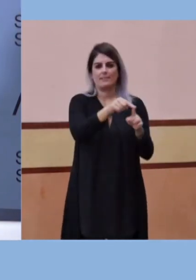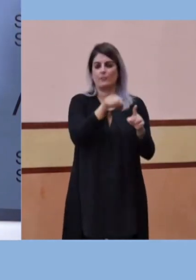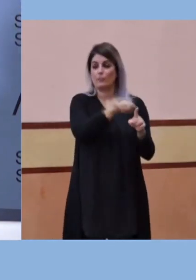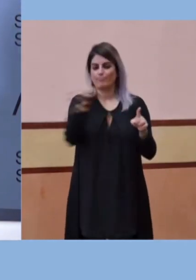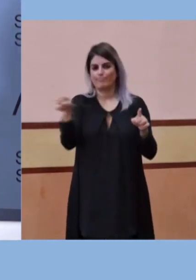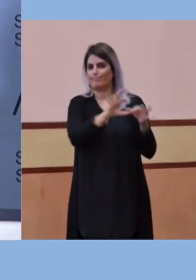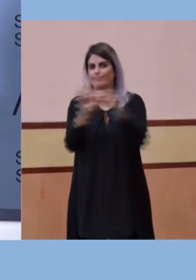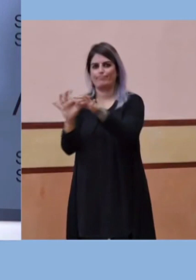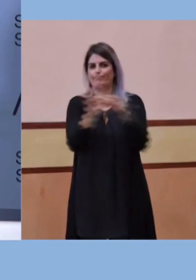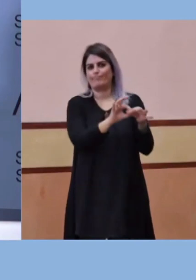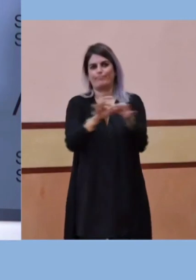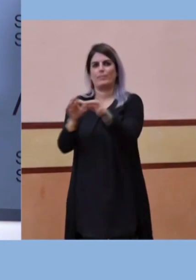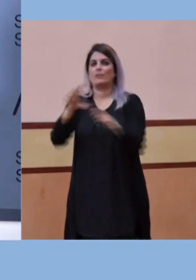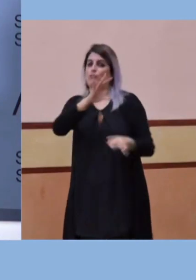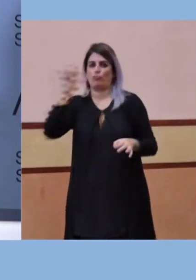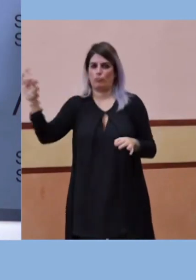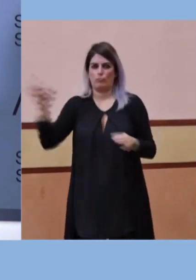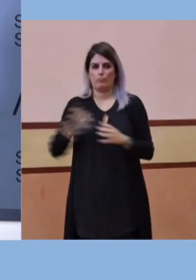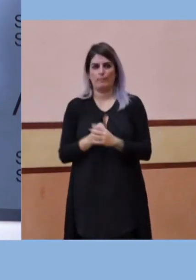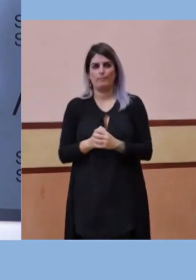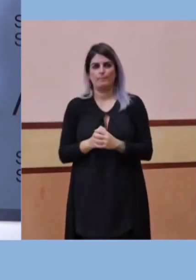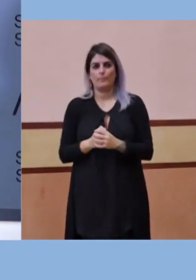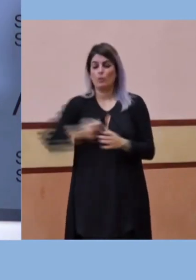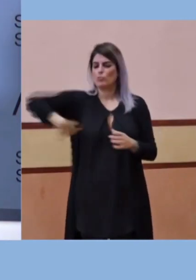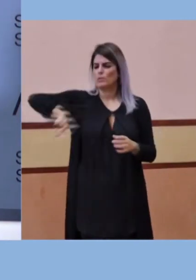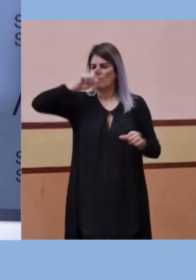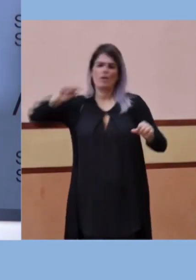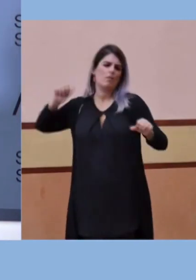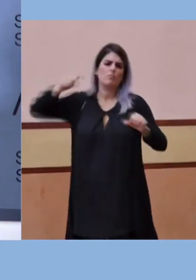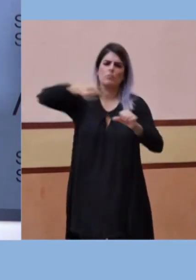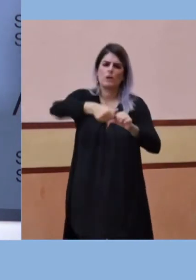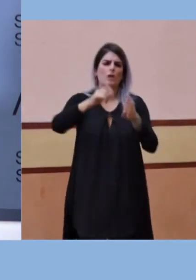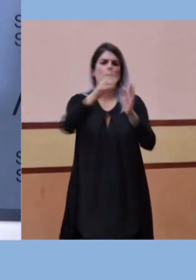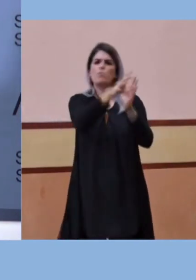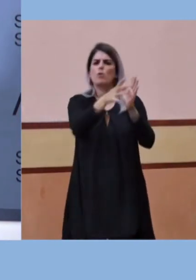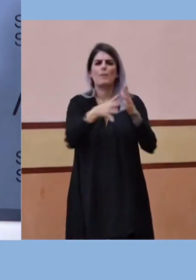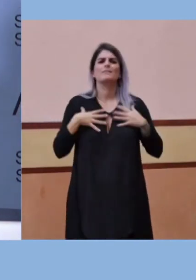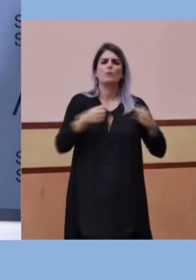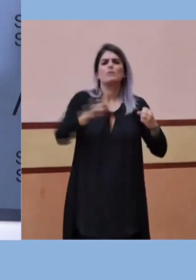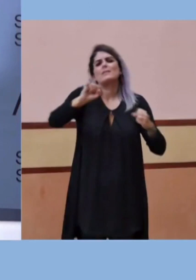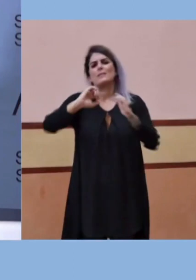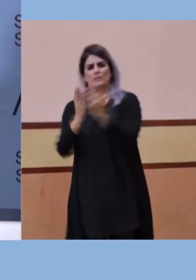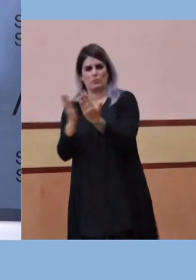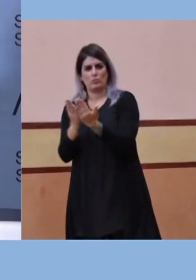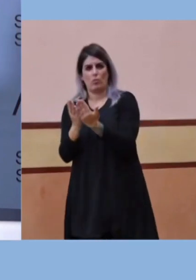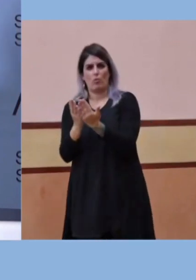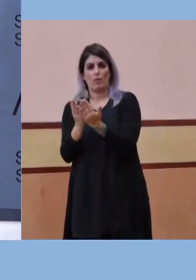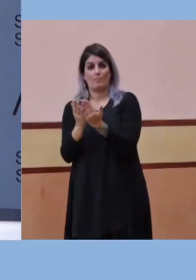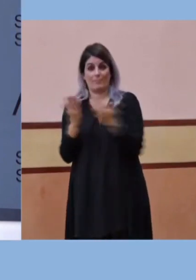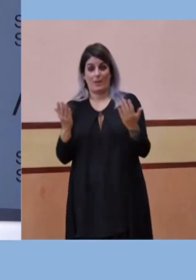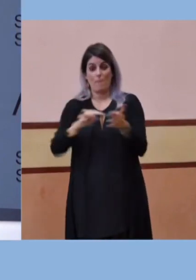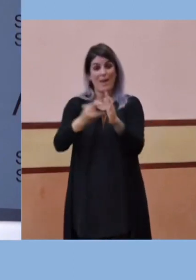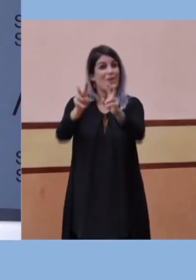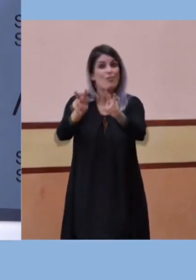cabdal. Fa molts anys que treballem salut i escola, que tenim programes conjunts i al final això i el que conté aquest pla no